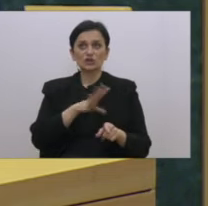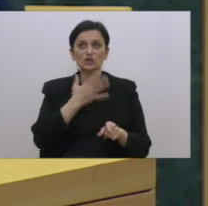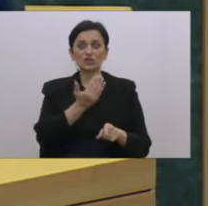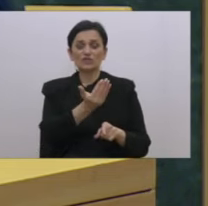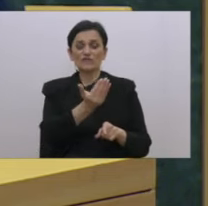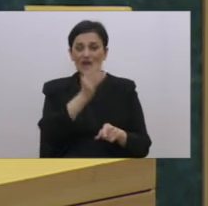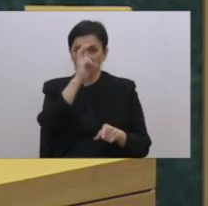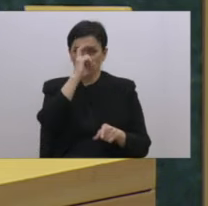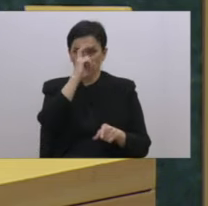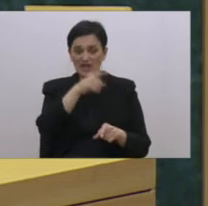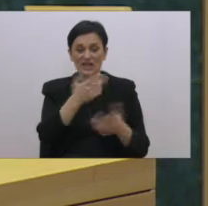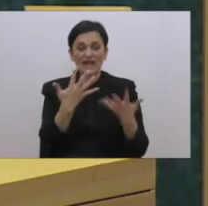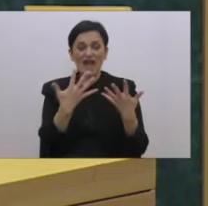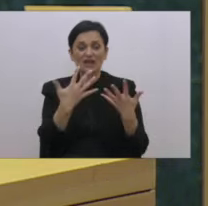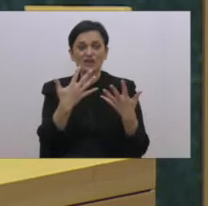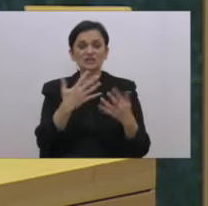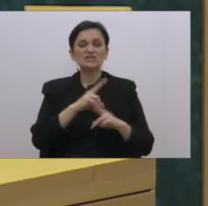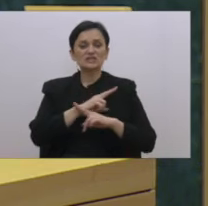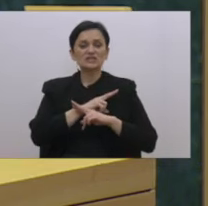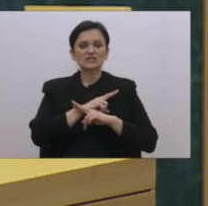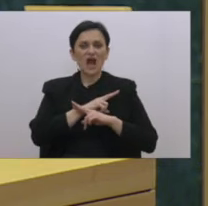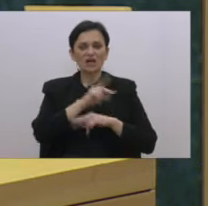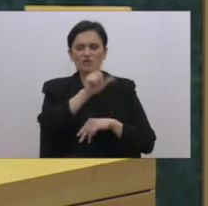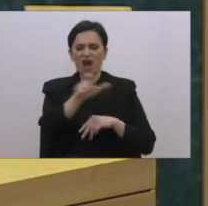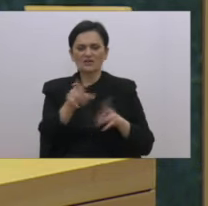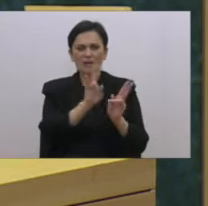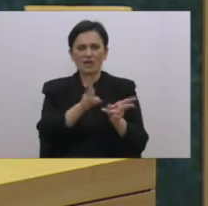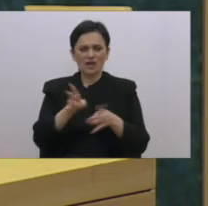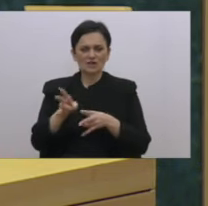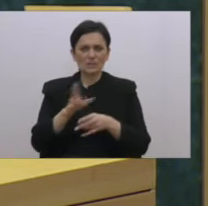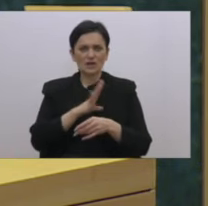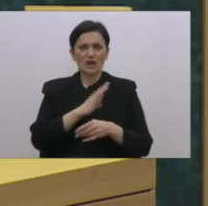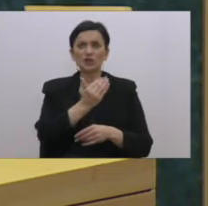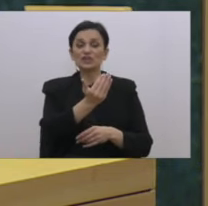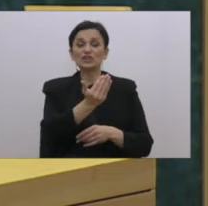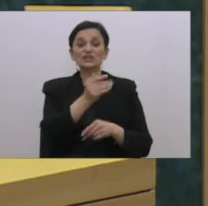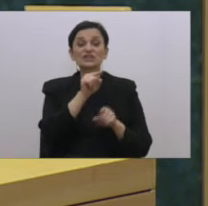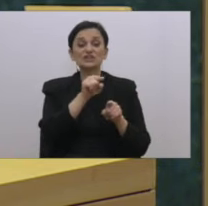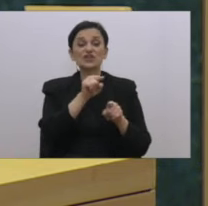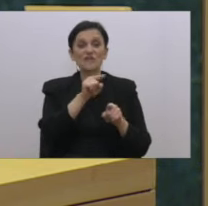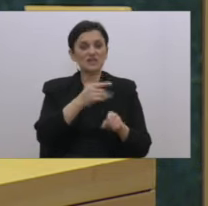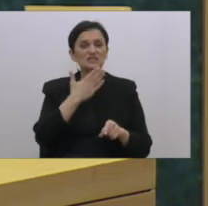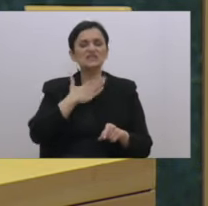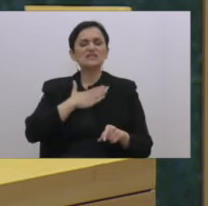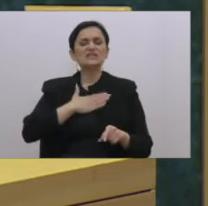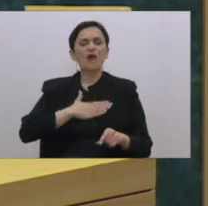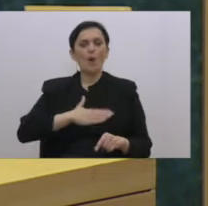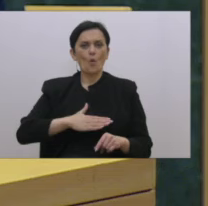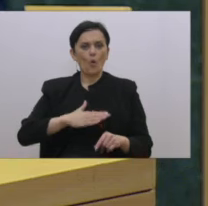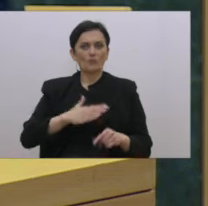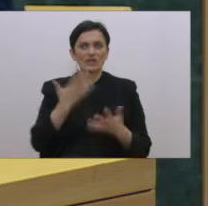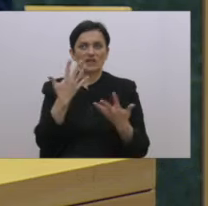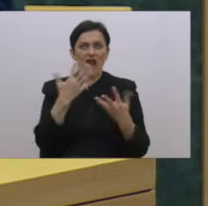თქვენი ხელისუფლების ხელიდან სასიკვდილოდ განწირულმა ადამიანებმა. Თქვენ მაშინ ეთყობა სიამოვნებიდან, სიამოვნებთ